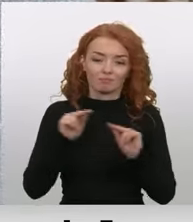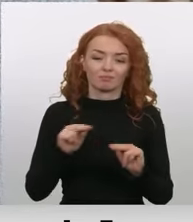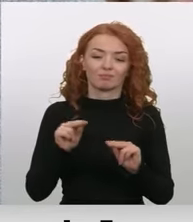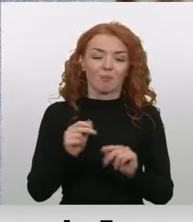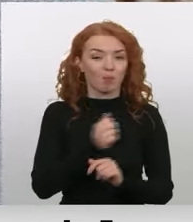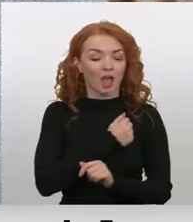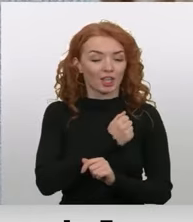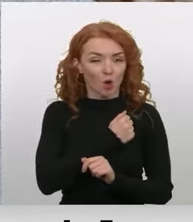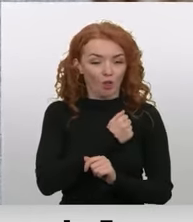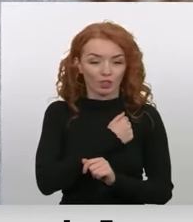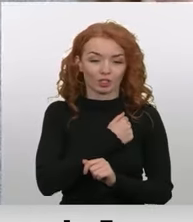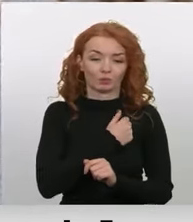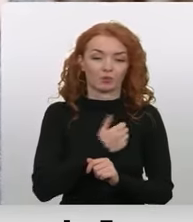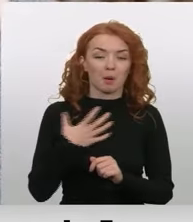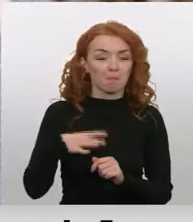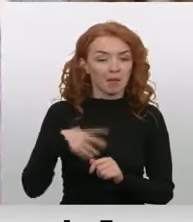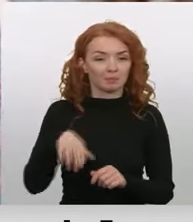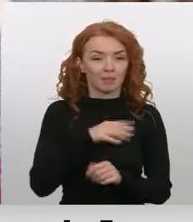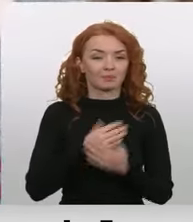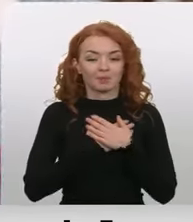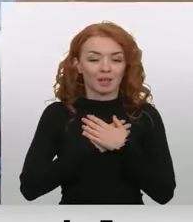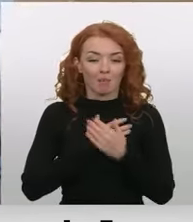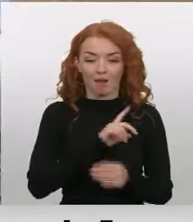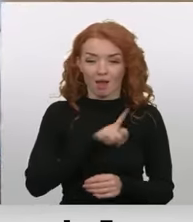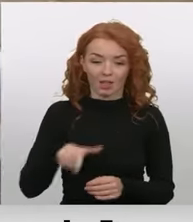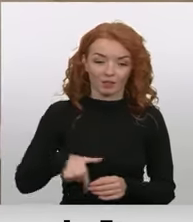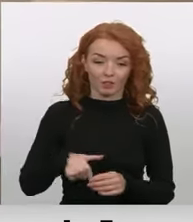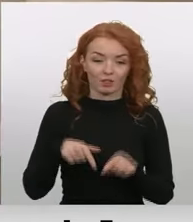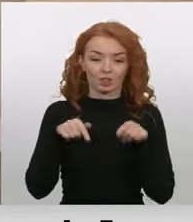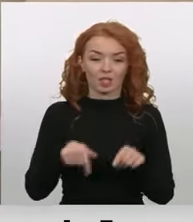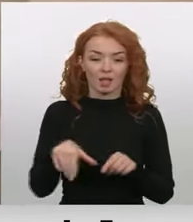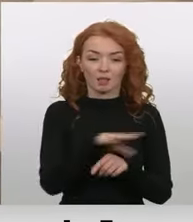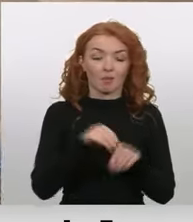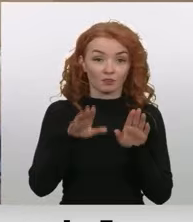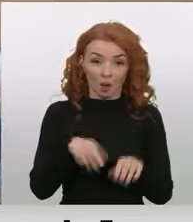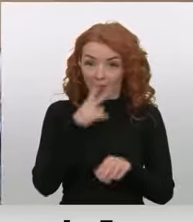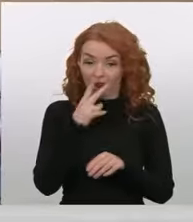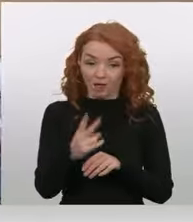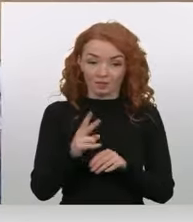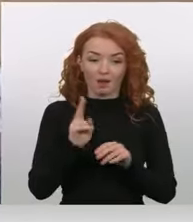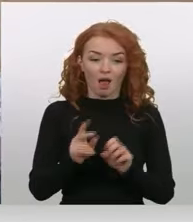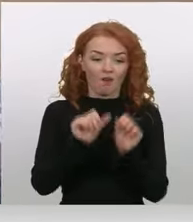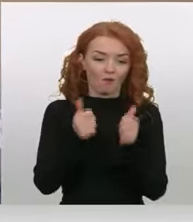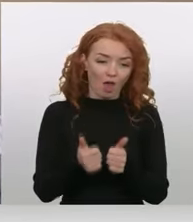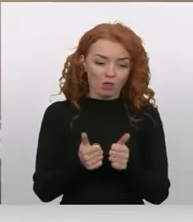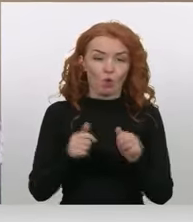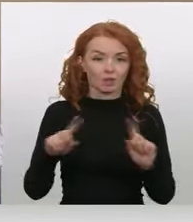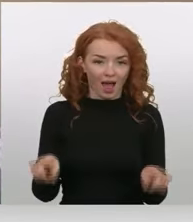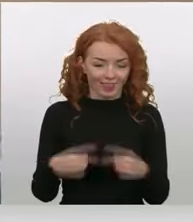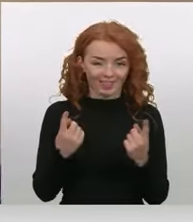ieaudzināt patriotismu kaut kādu, kāpēc mēs mīlam Latviju. Šeit mēs varam redzēt, kā veidojas un kā